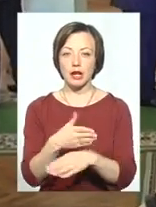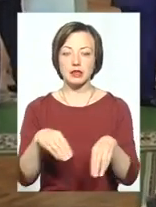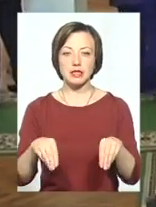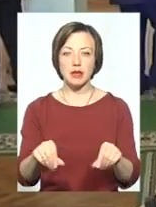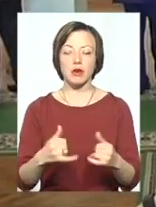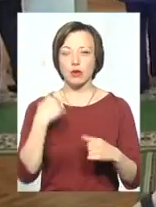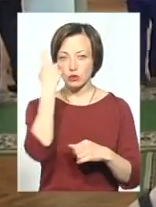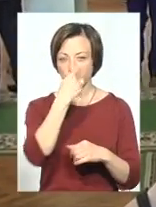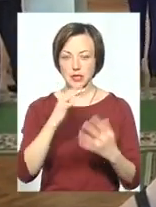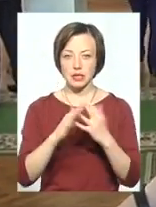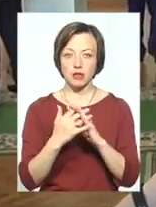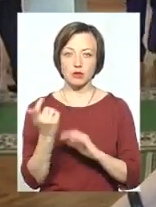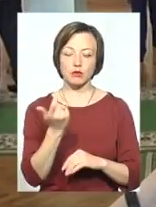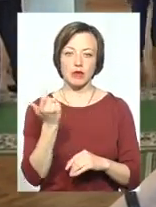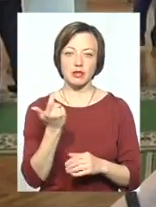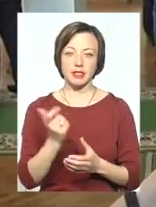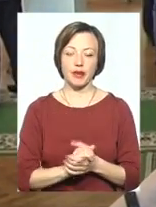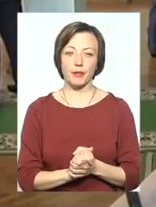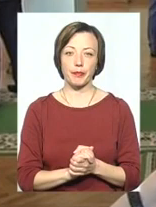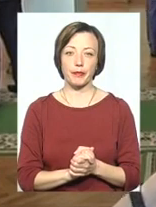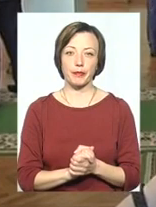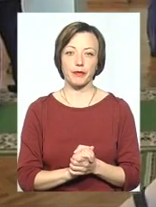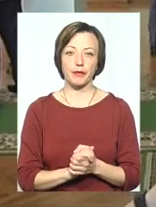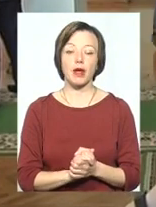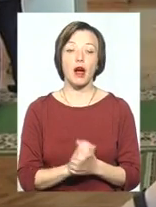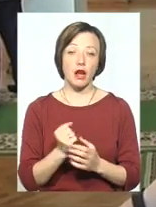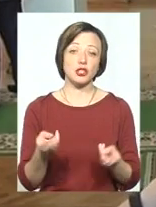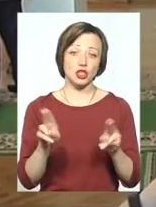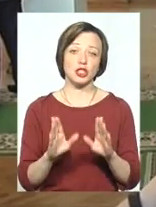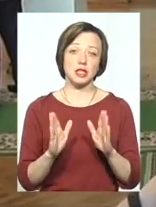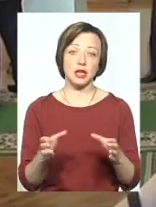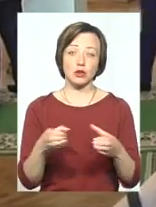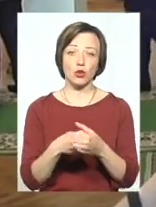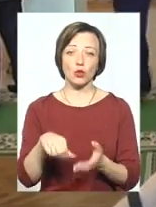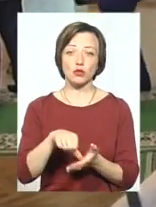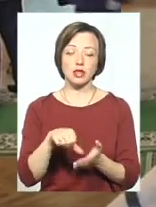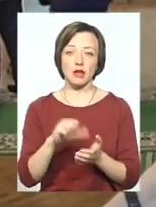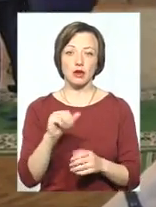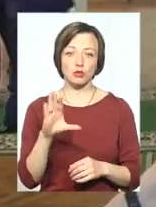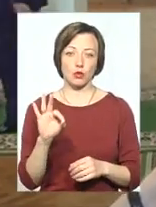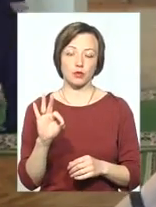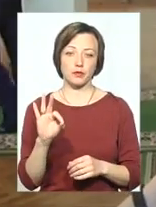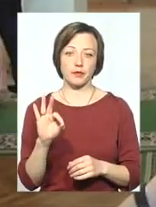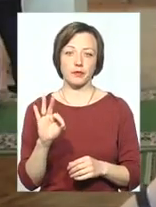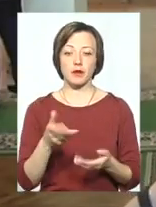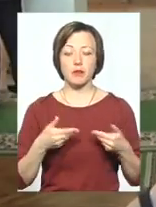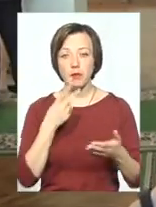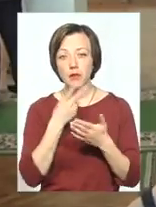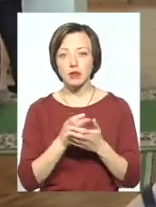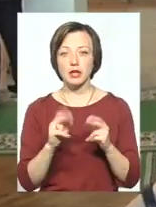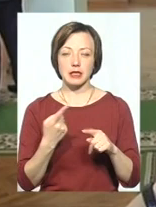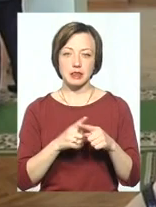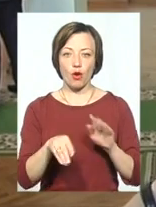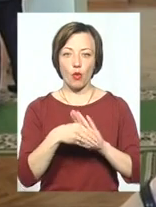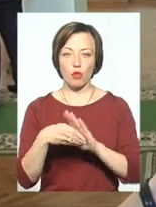землі для особистого селянського господарства, а залишити тільки категорію учасників АТО, бо ми бачимо, наскільки це